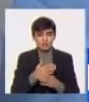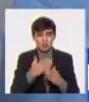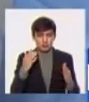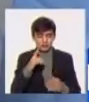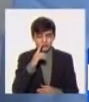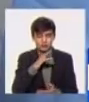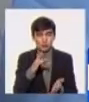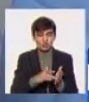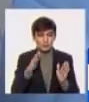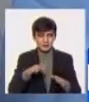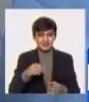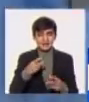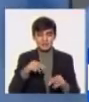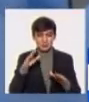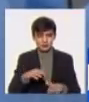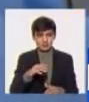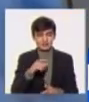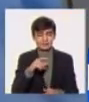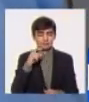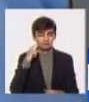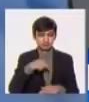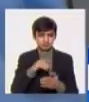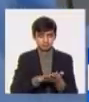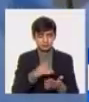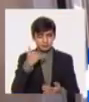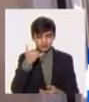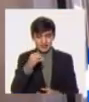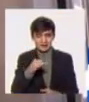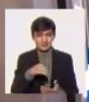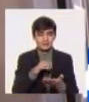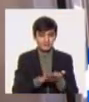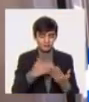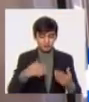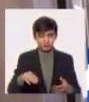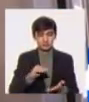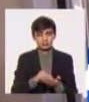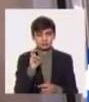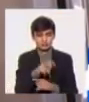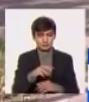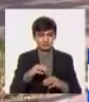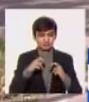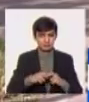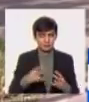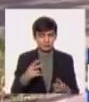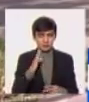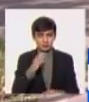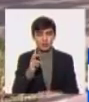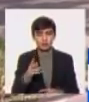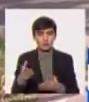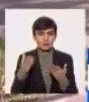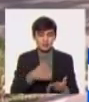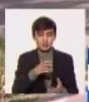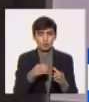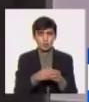анализов. Сделать тест можно будет только по записи. Но санэпидемиологи сами могут определять очередность. Сначала приглашать тех, кто